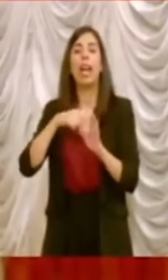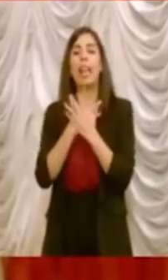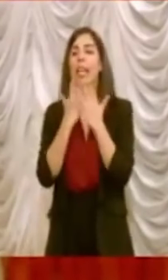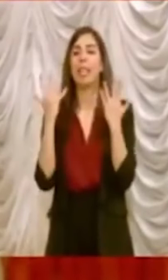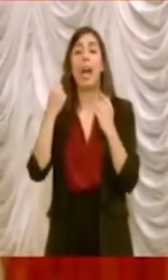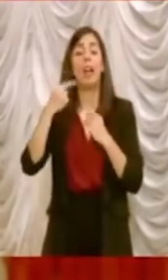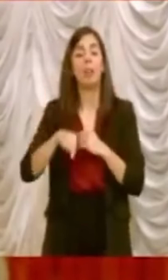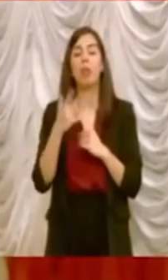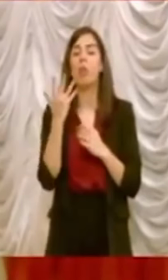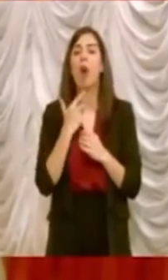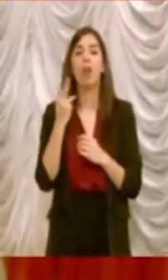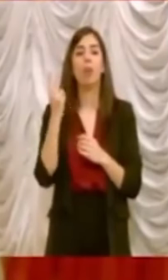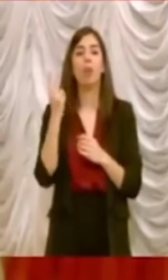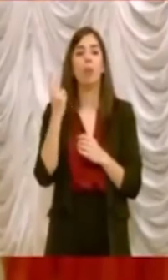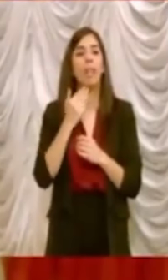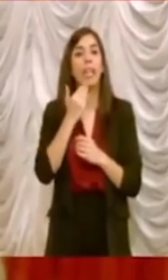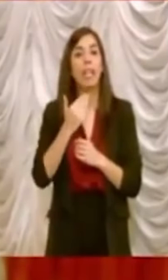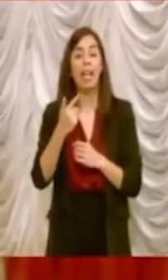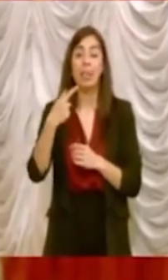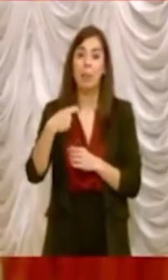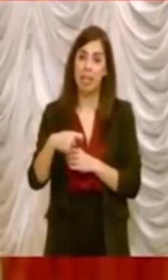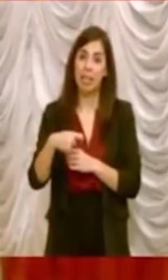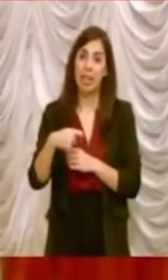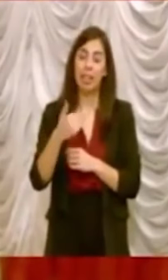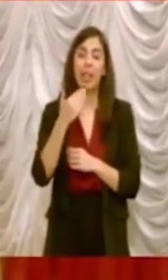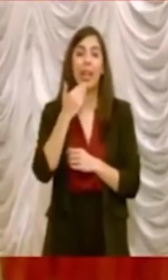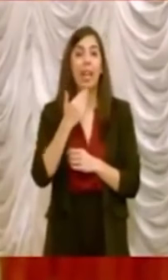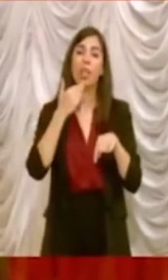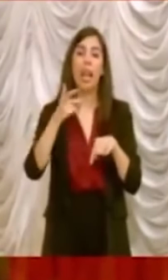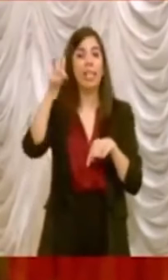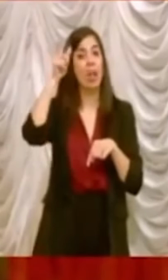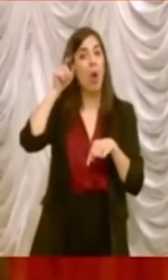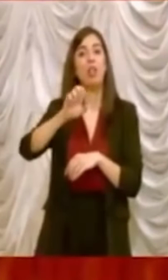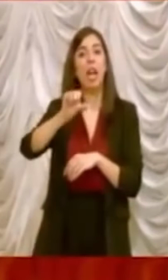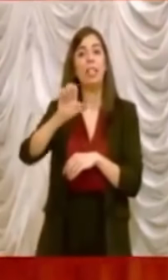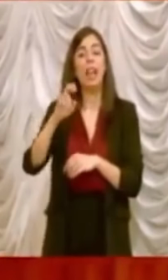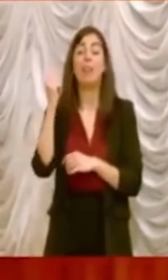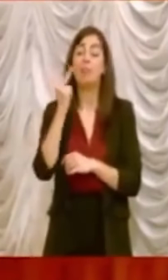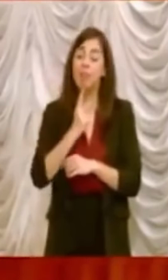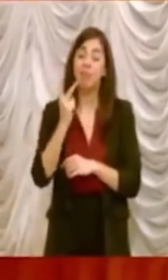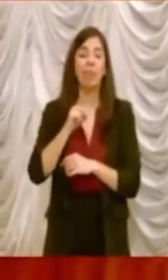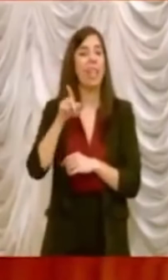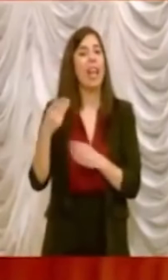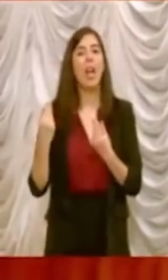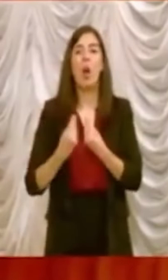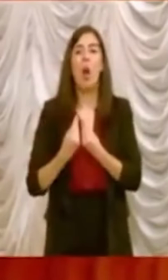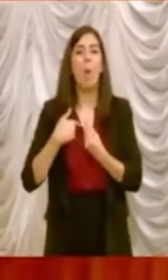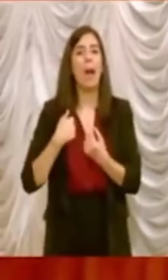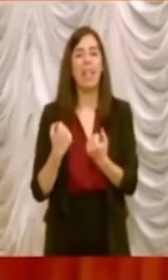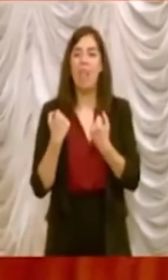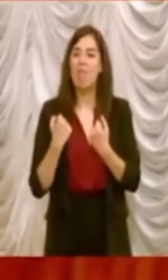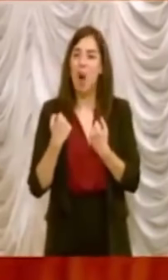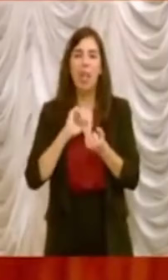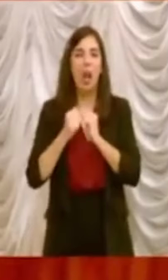Su questo voglio ringraziare il Presidente, voglio ringraziare la Ministra invisibile, molto tenace